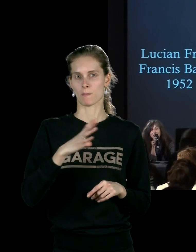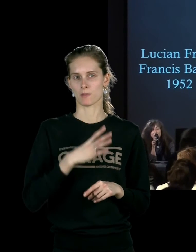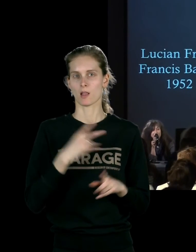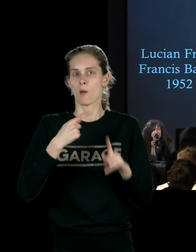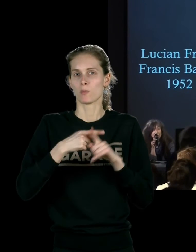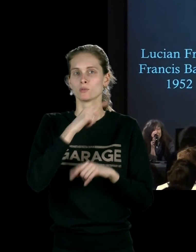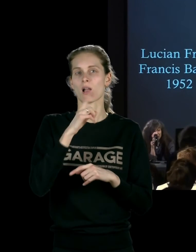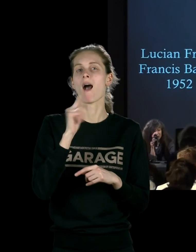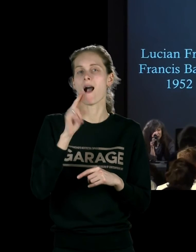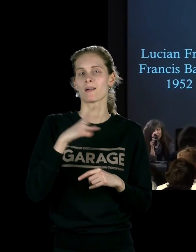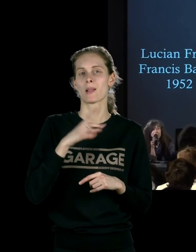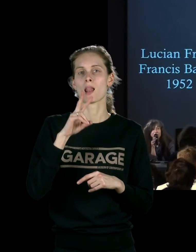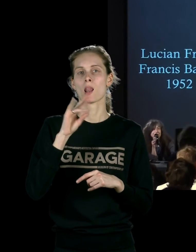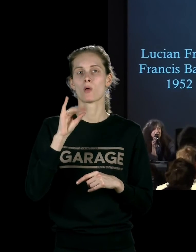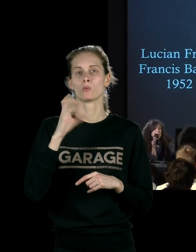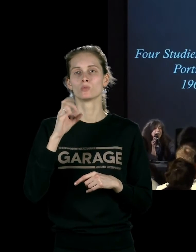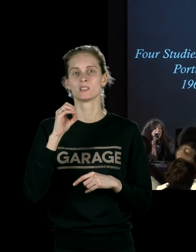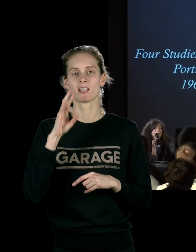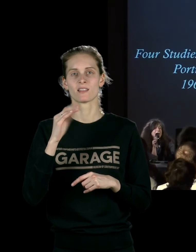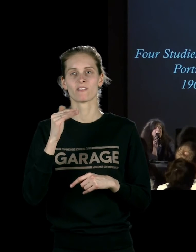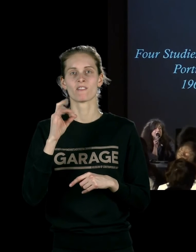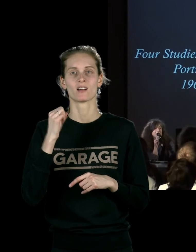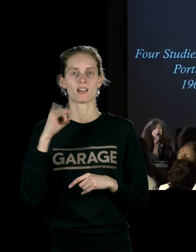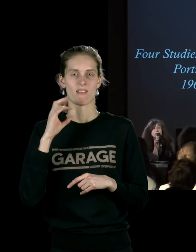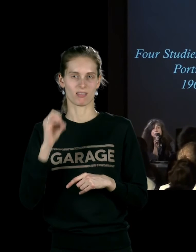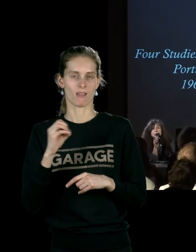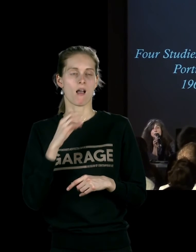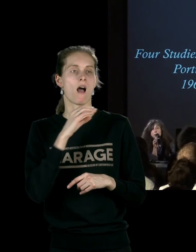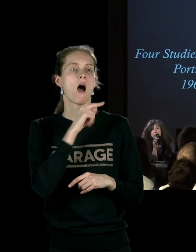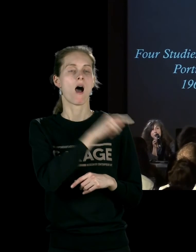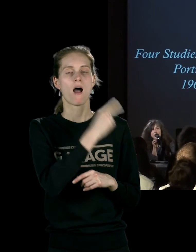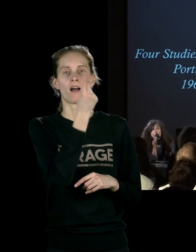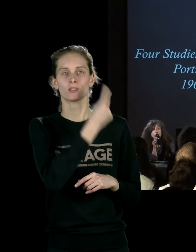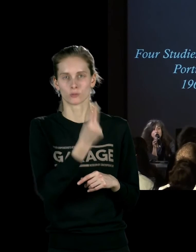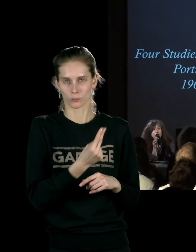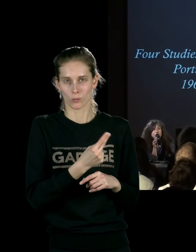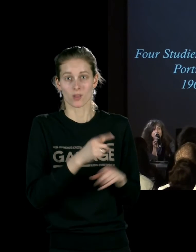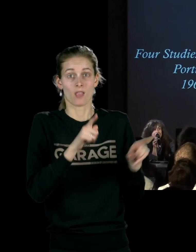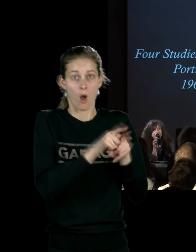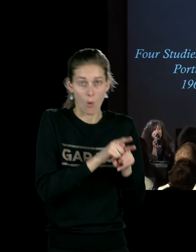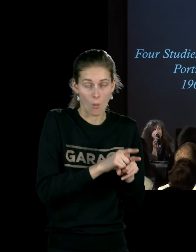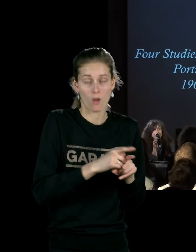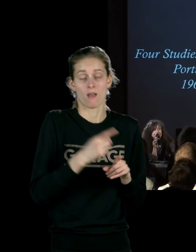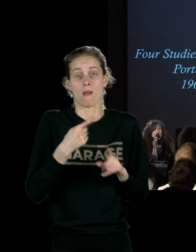Фрейд рисует Фрэнсиса Бэкона. И как Бэкон рисует себя, свои автопортреты.